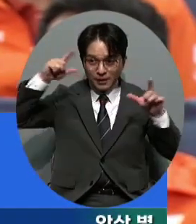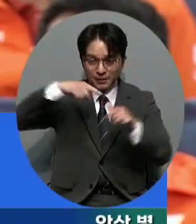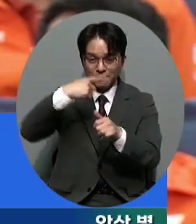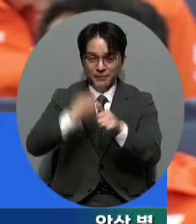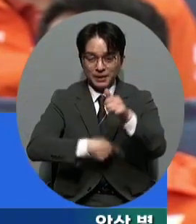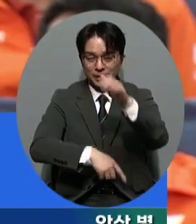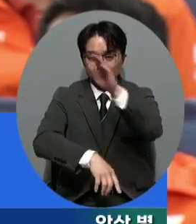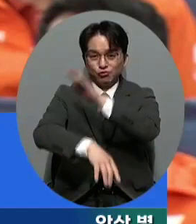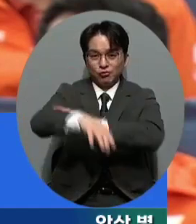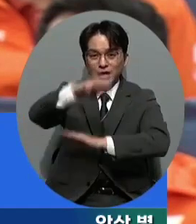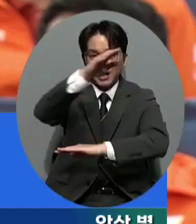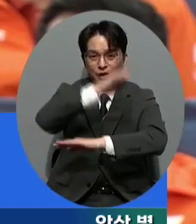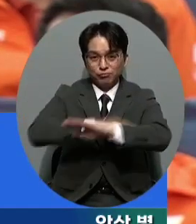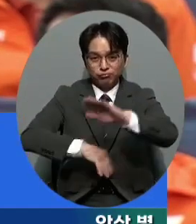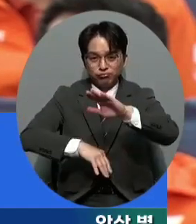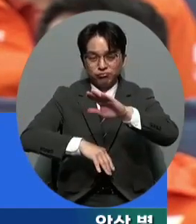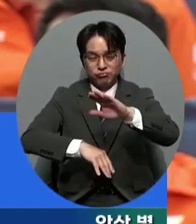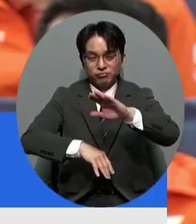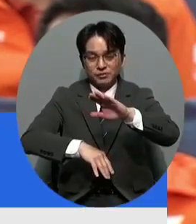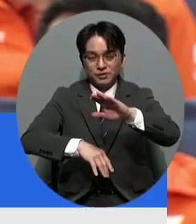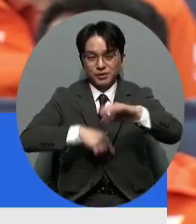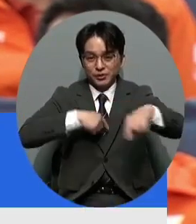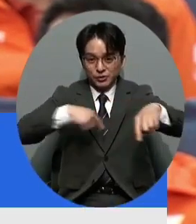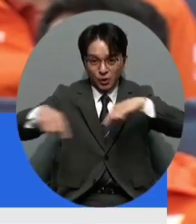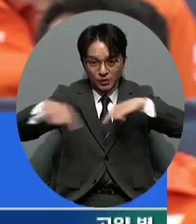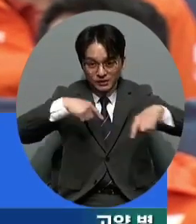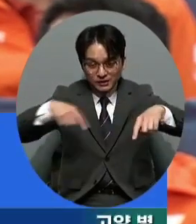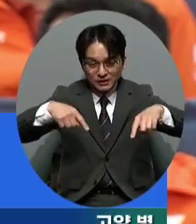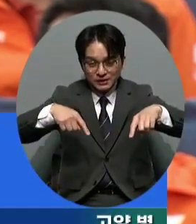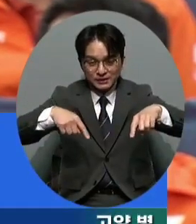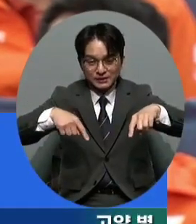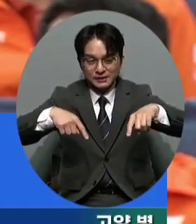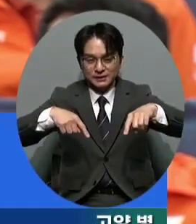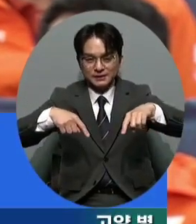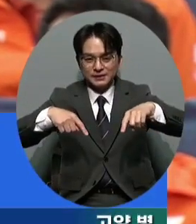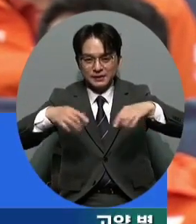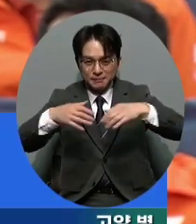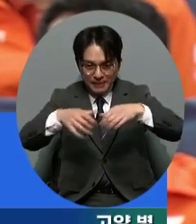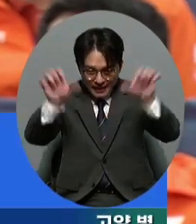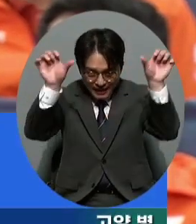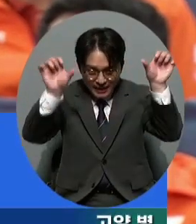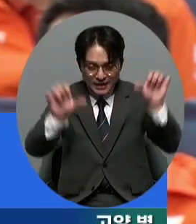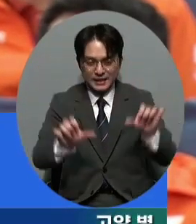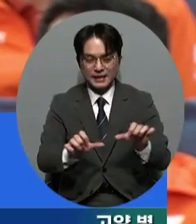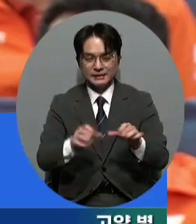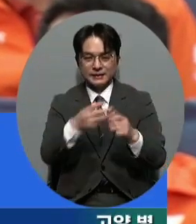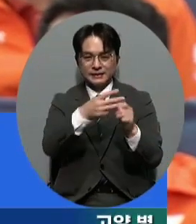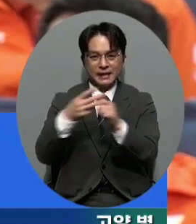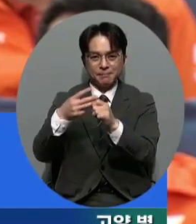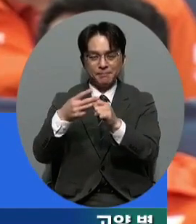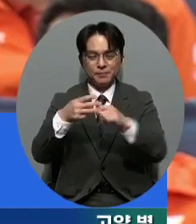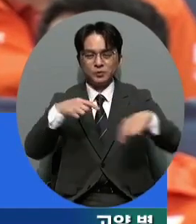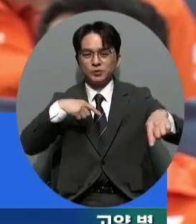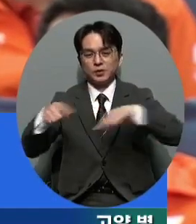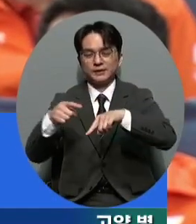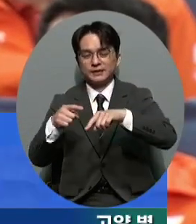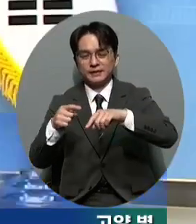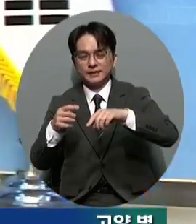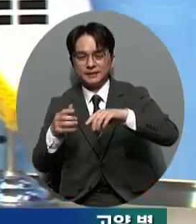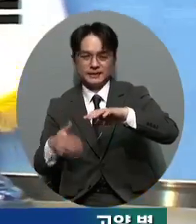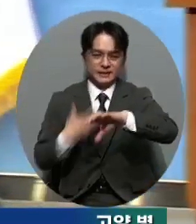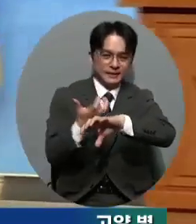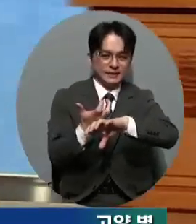양당에 의존하지 않고도 지역구의 벽을 뚫어낼 수 있다는 희망을 보여준 역사적인 사건이라고